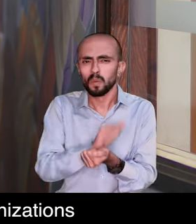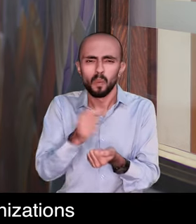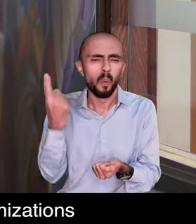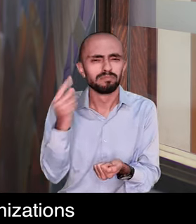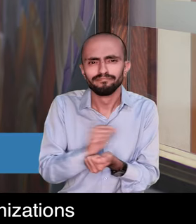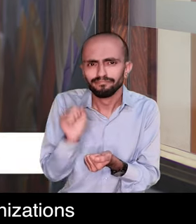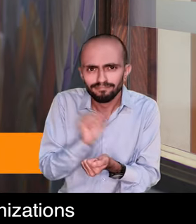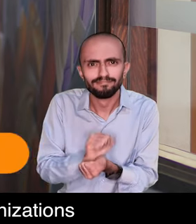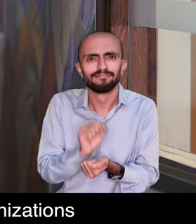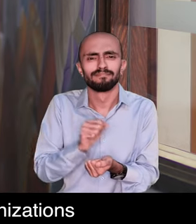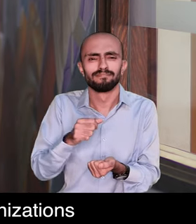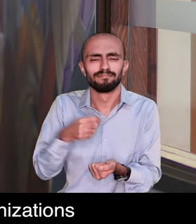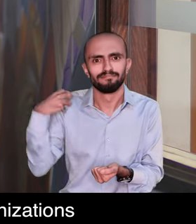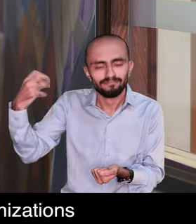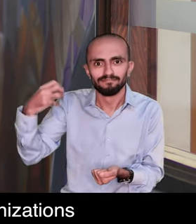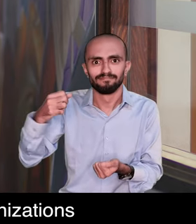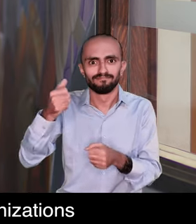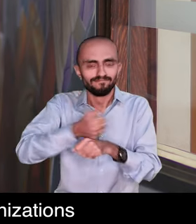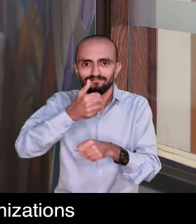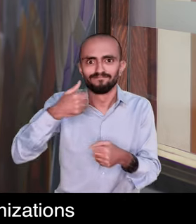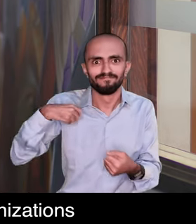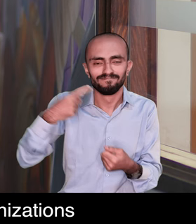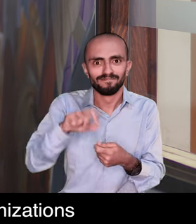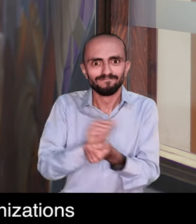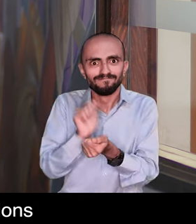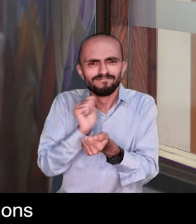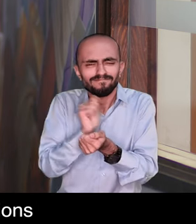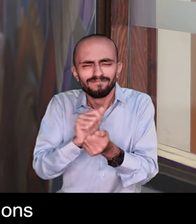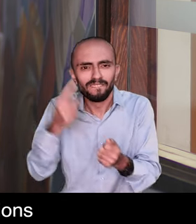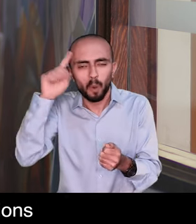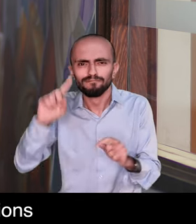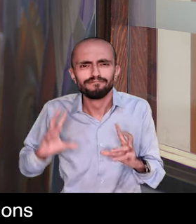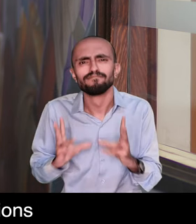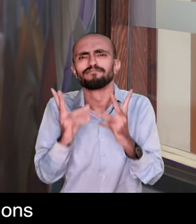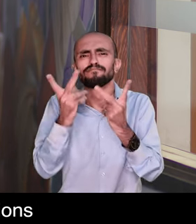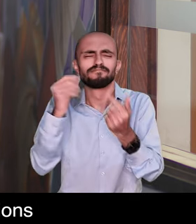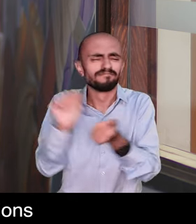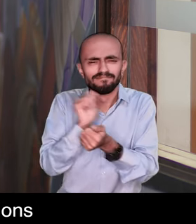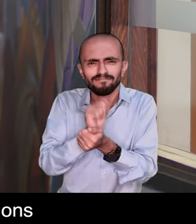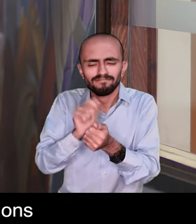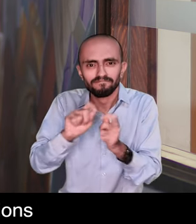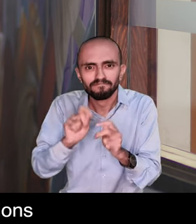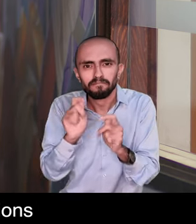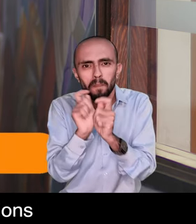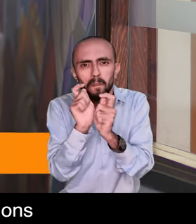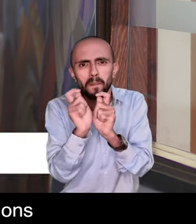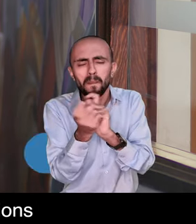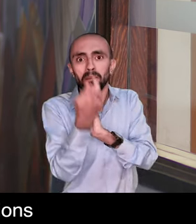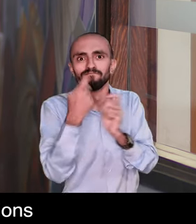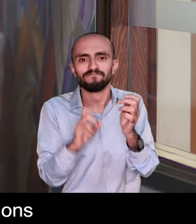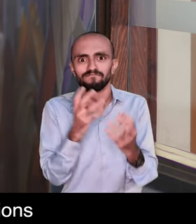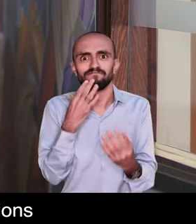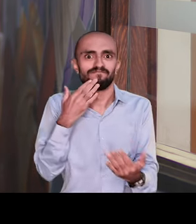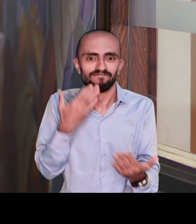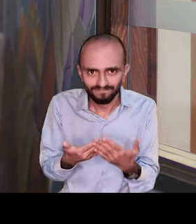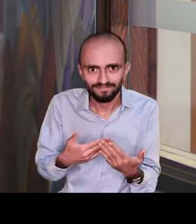نعمل دائما مع الشركاء مثل الحكومات ومنظمات المجتمع المدني، وذلك لتغيير وتعديل وإصلاح منظومة القوانين